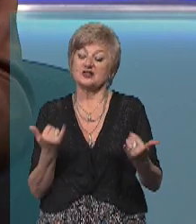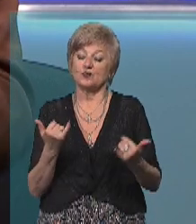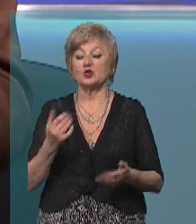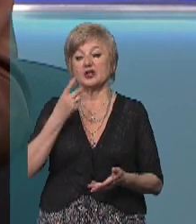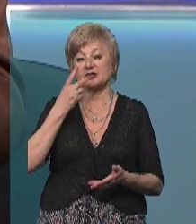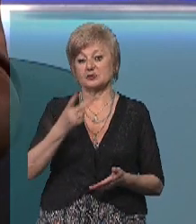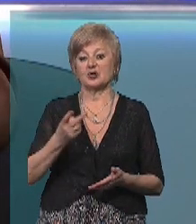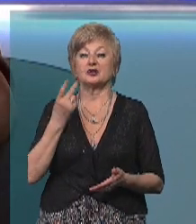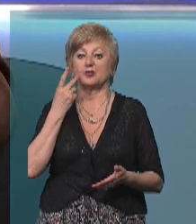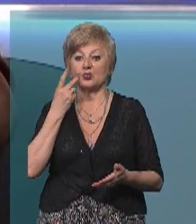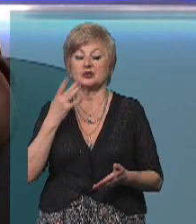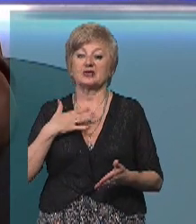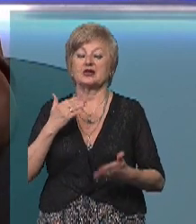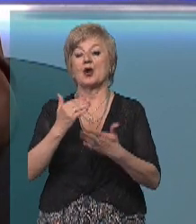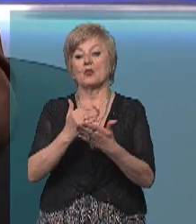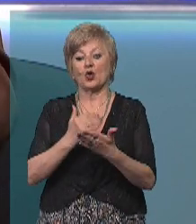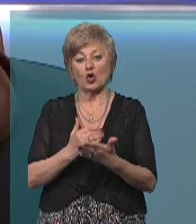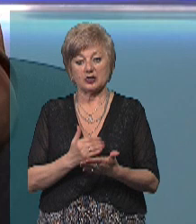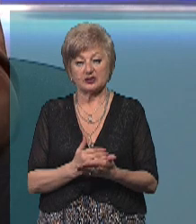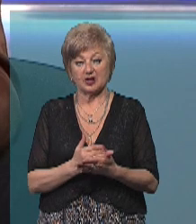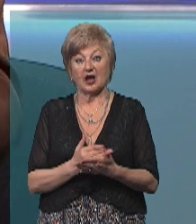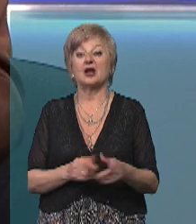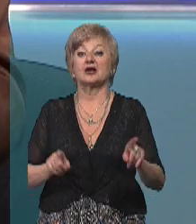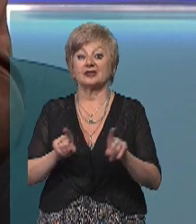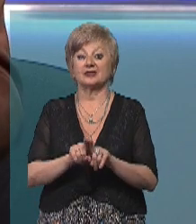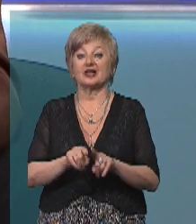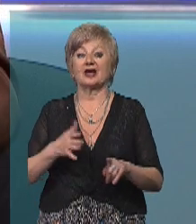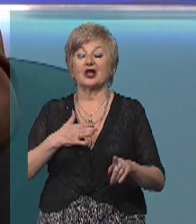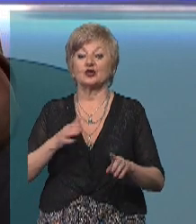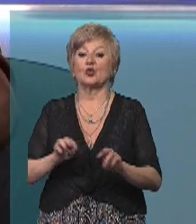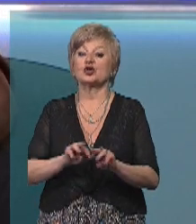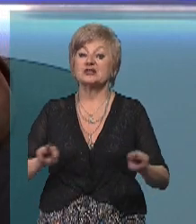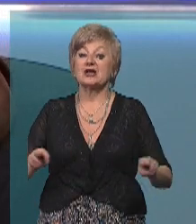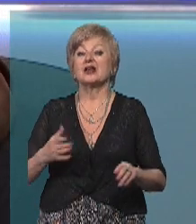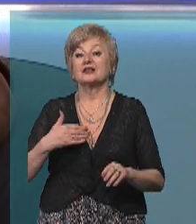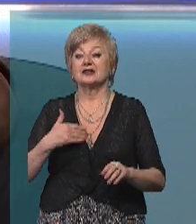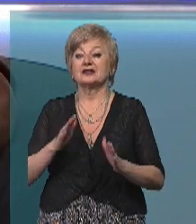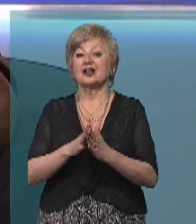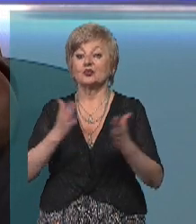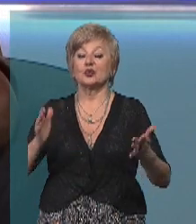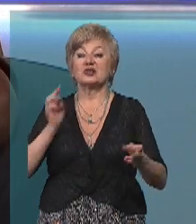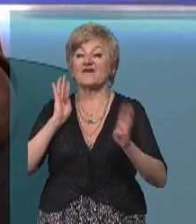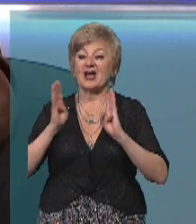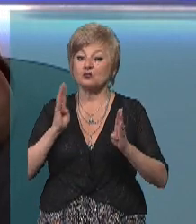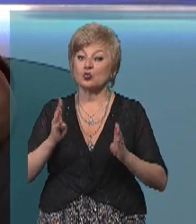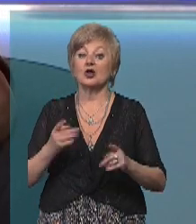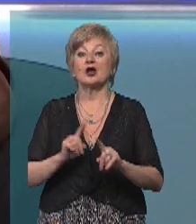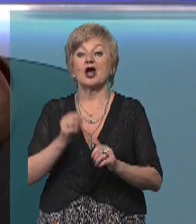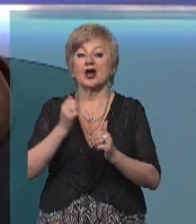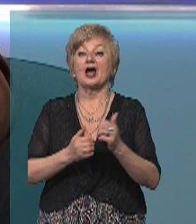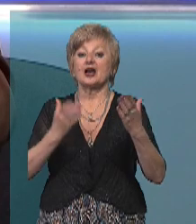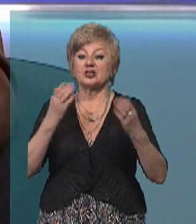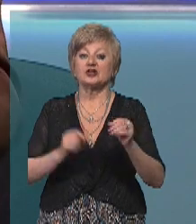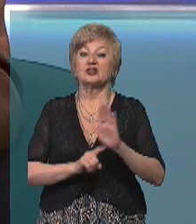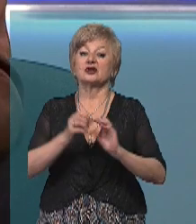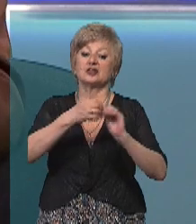дивіться нас на UA Суспільному Запоріжжя, а також на нашому сайті і на нашій сторінці у Facebook. Щодня початок